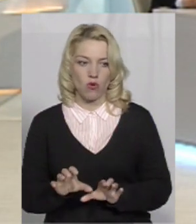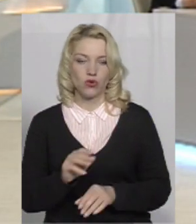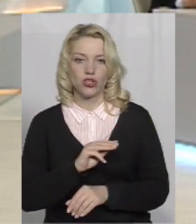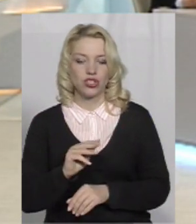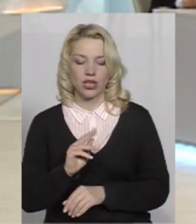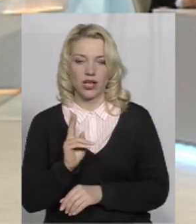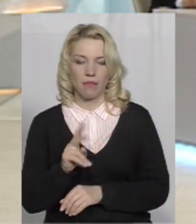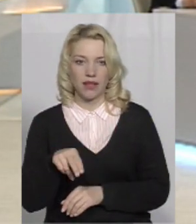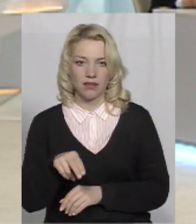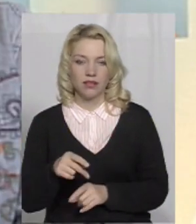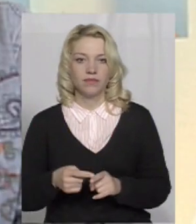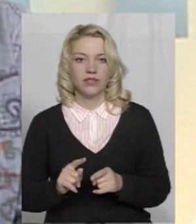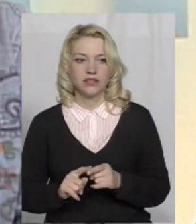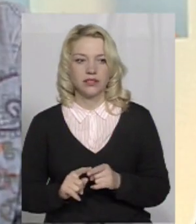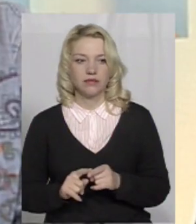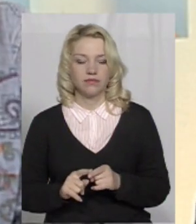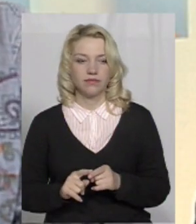ЖКП